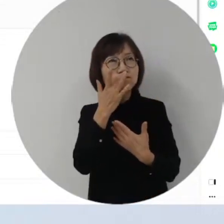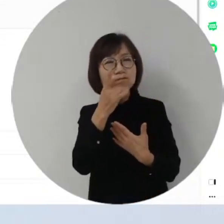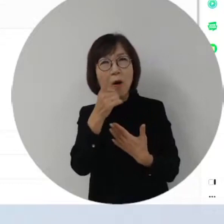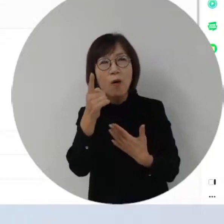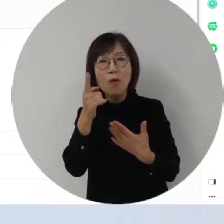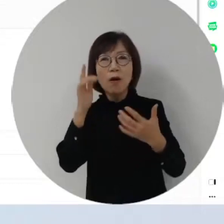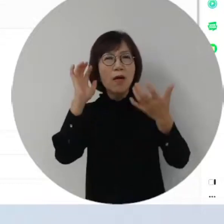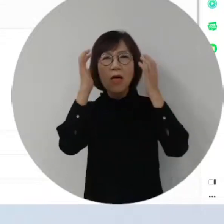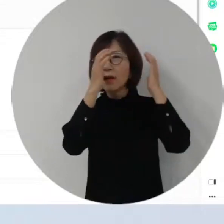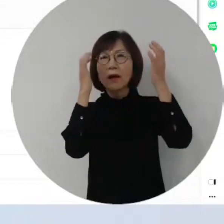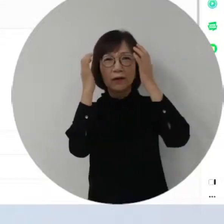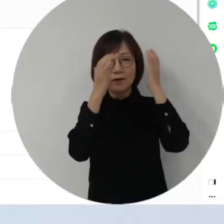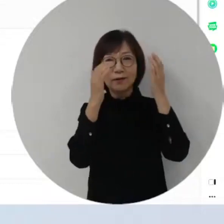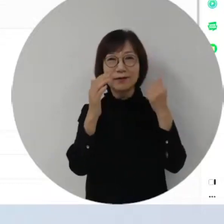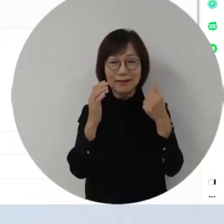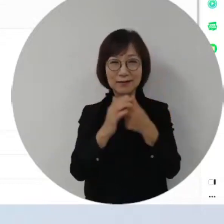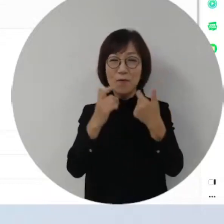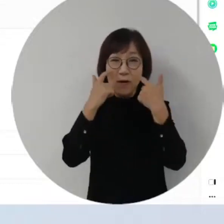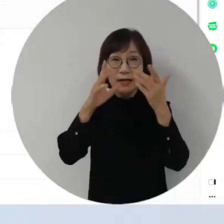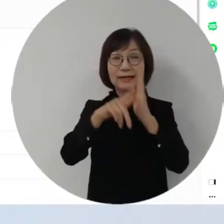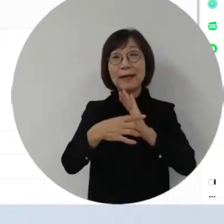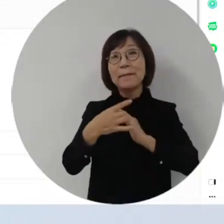됩니다.